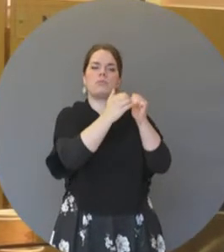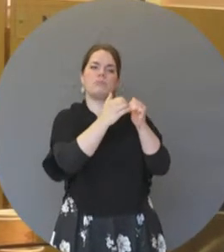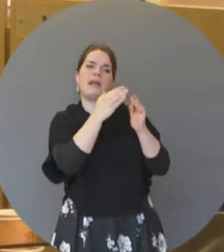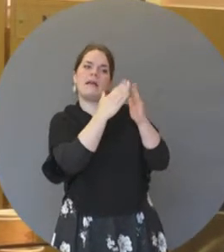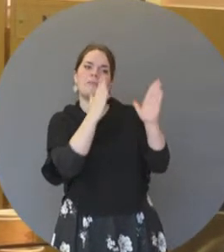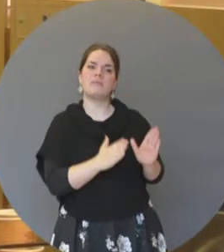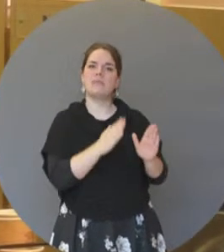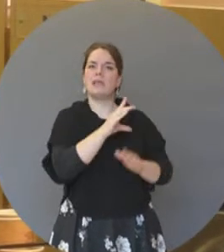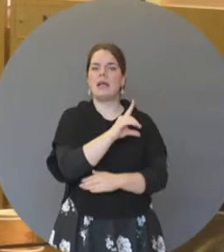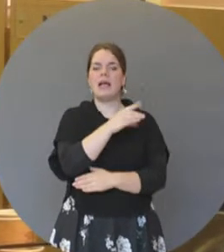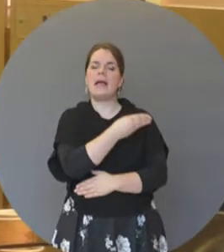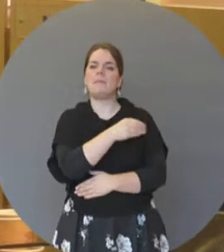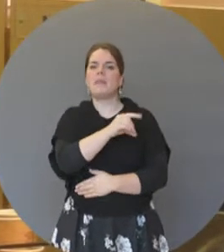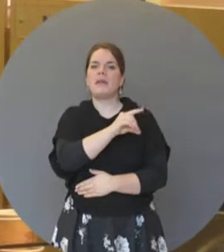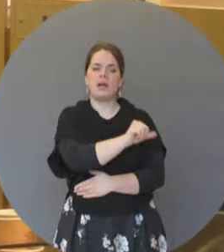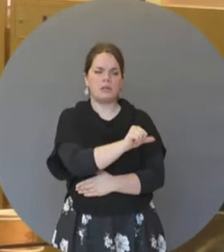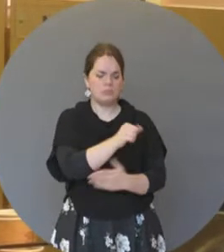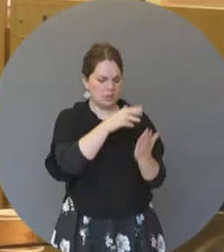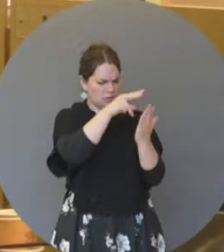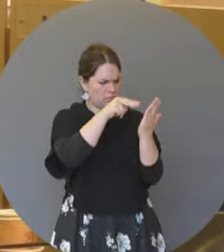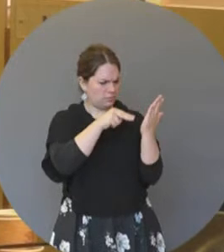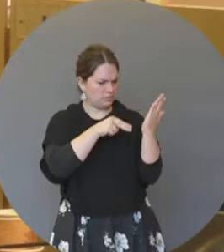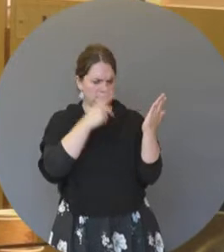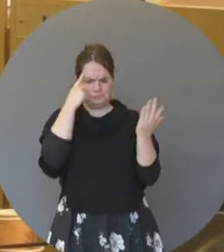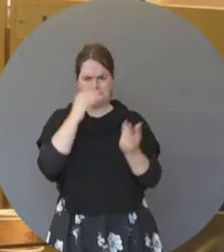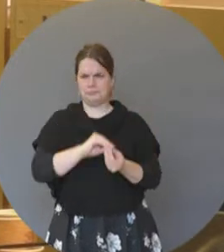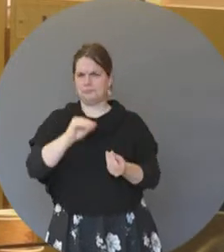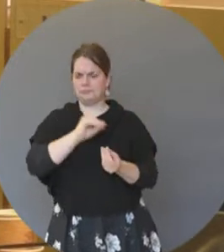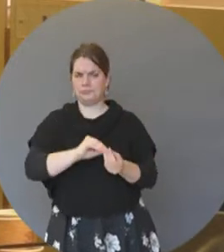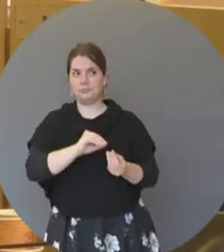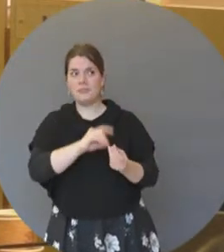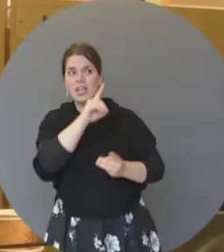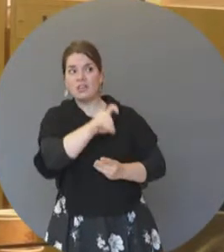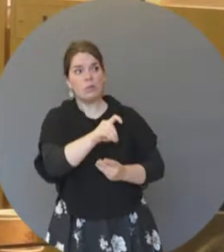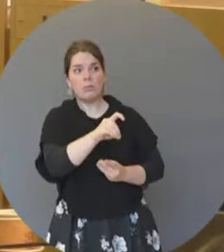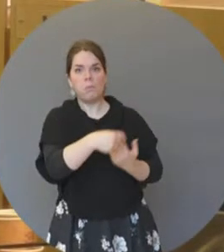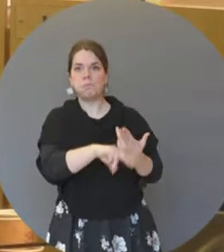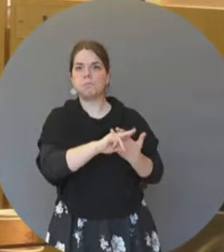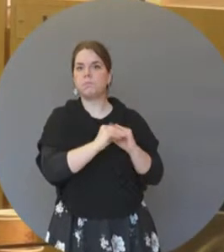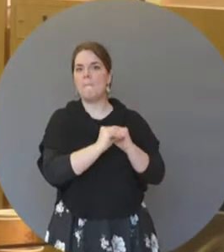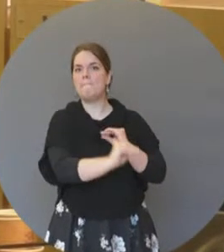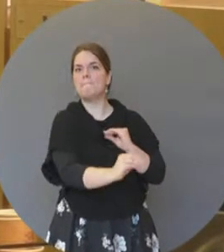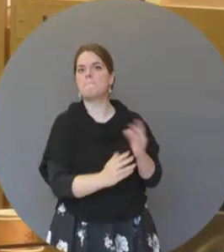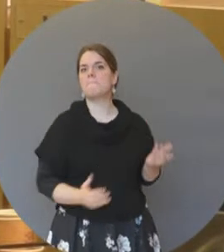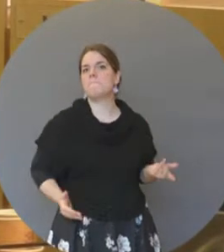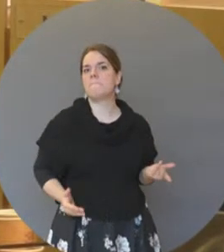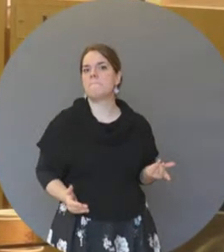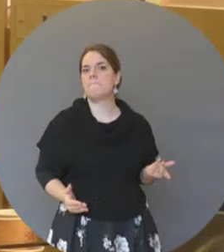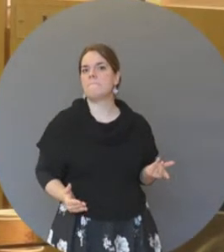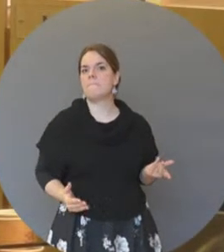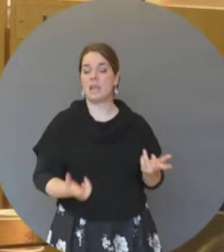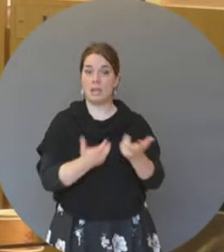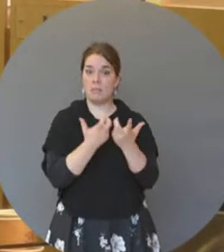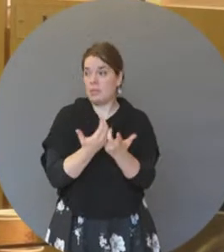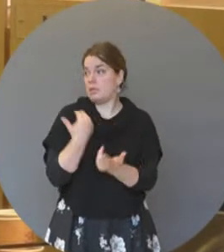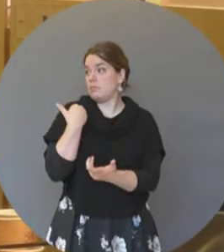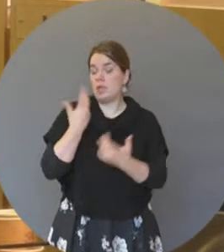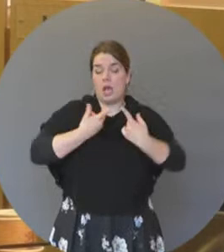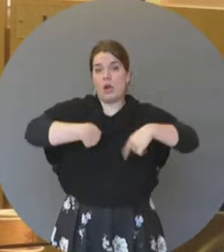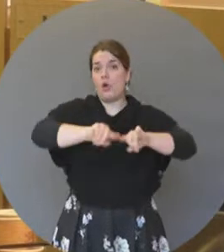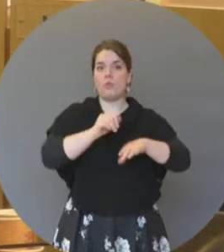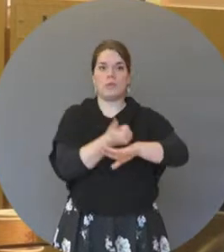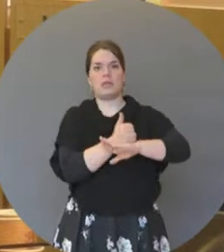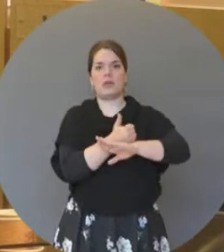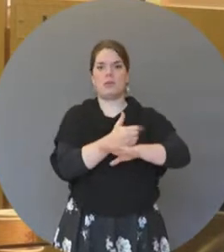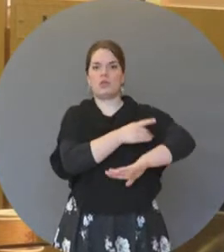cahier des charges qui soulève de nombreuses questions qui sont aujourd'hui sans réponse comme on a pu le voir lors du dernier comité de pilotage